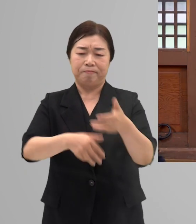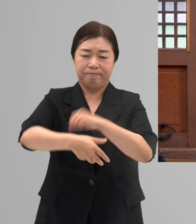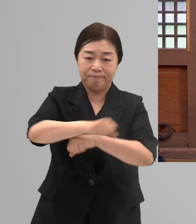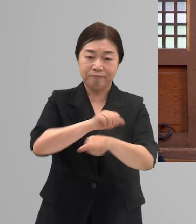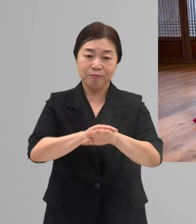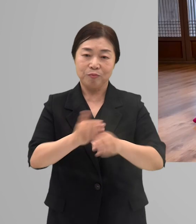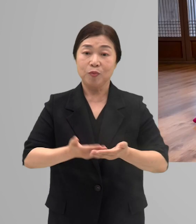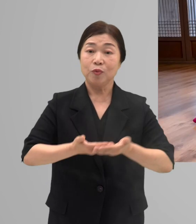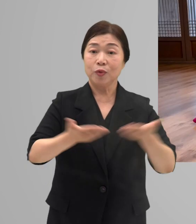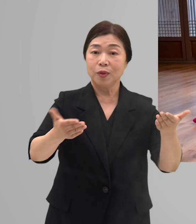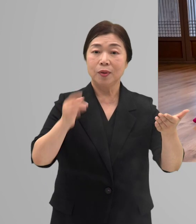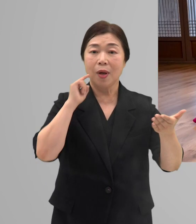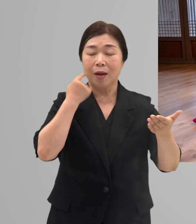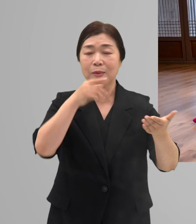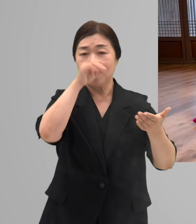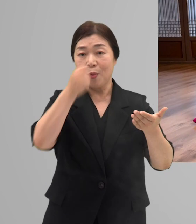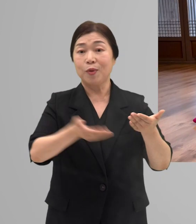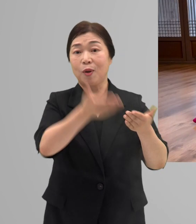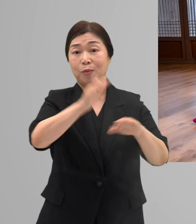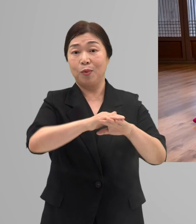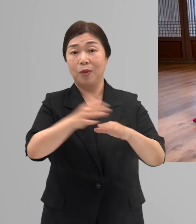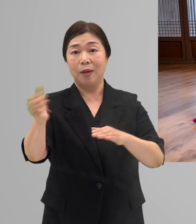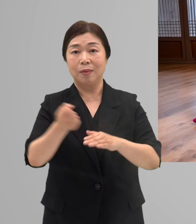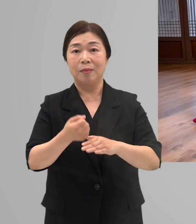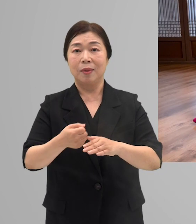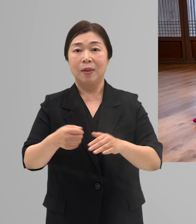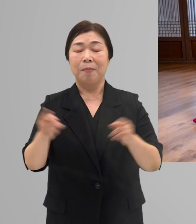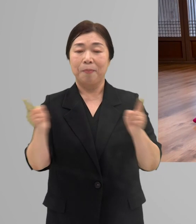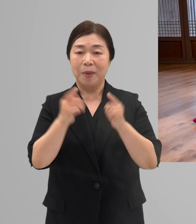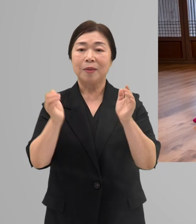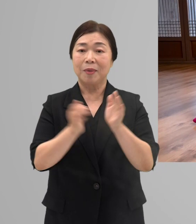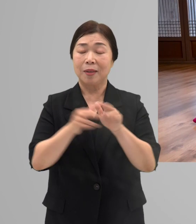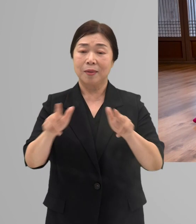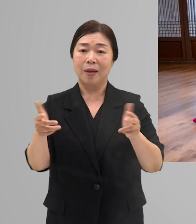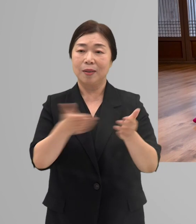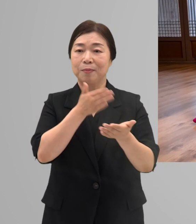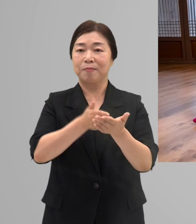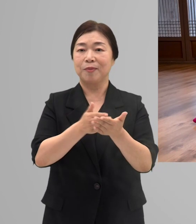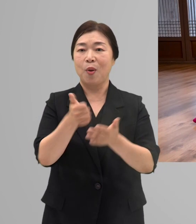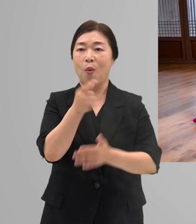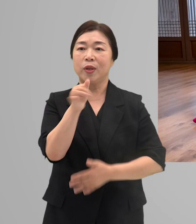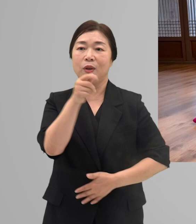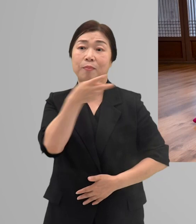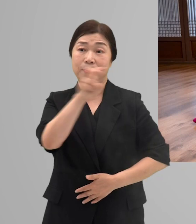손을 내밀어주는 아름다운 여러분과 함께했습니다. 지금까지 진행을 맡은